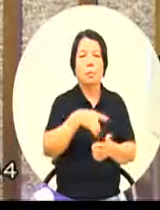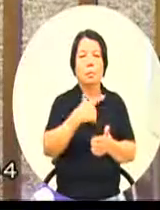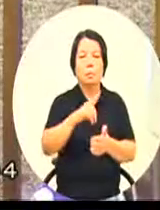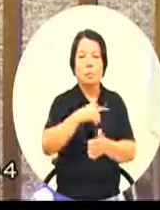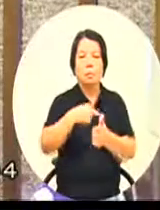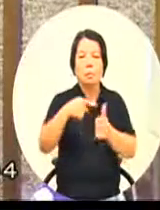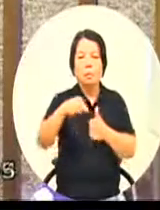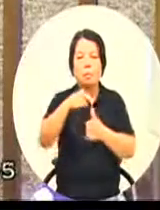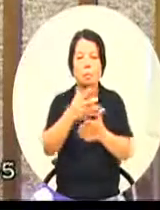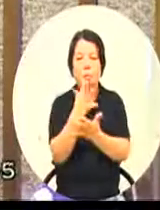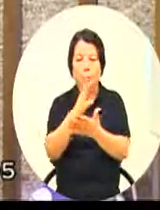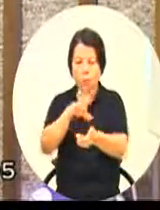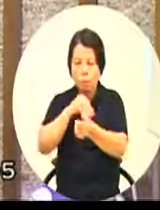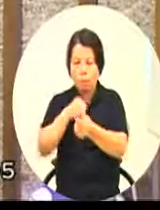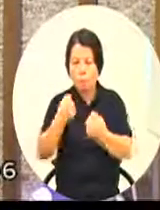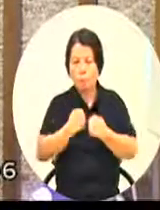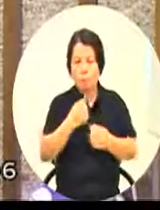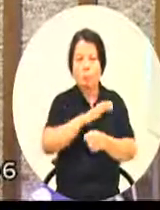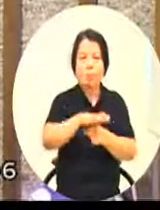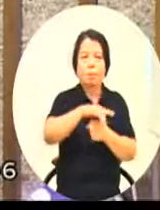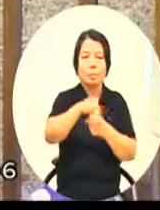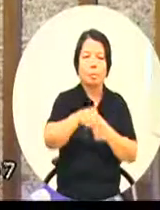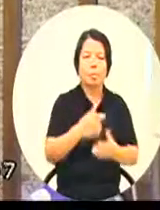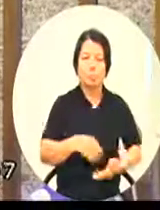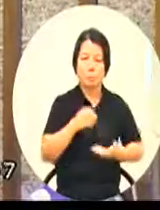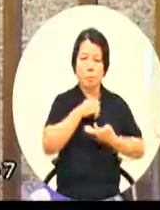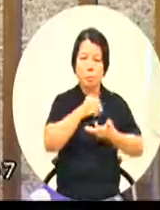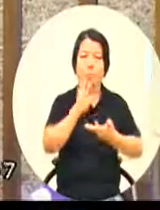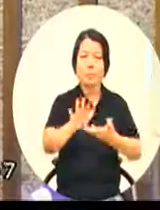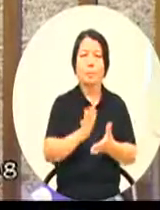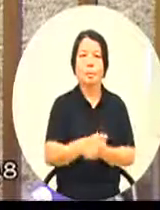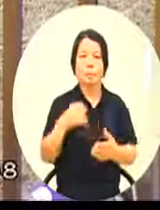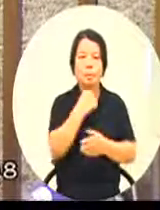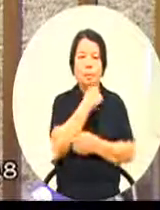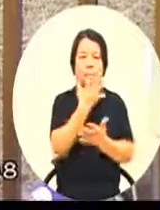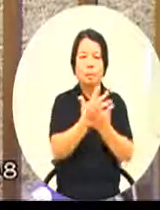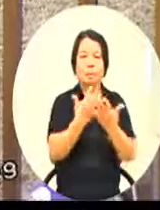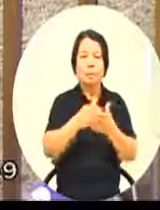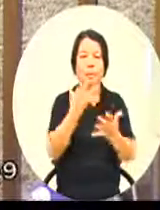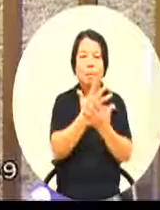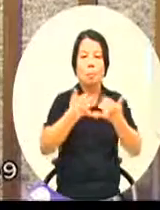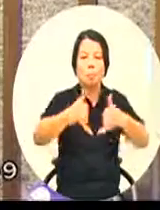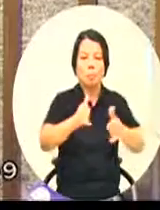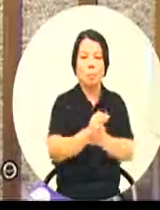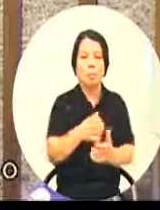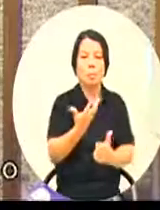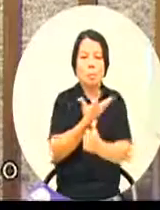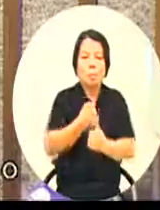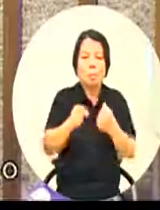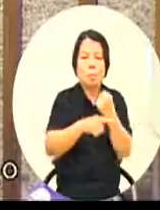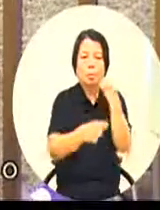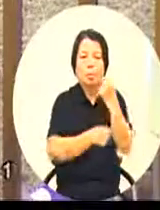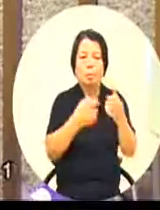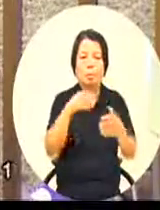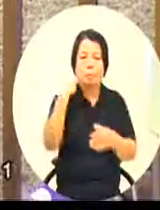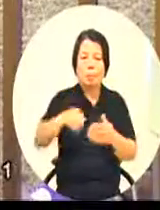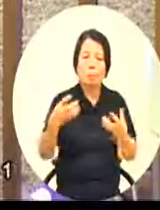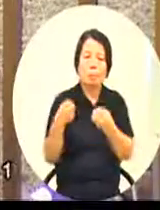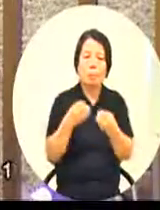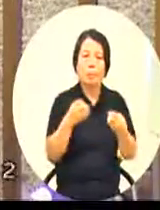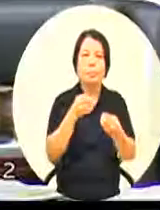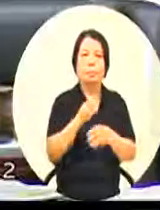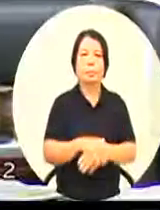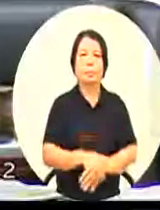第一个满足。那有关于如果说有这样的建议的部分，我们可以在台湾学术网络的规范的部分来跟他们做一些讨论。 我